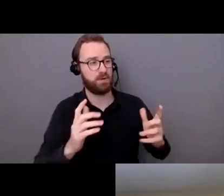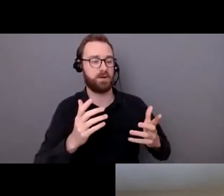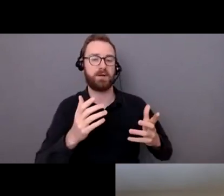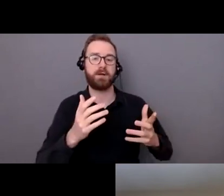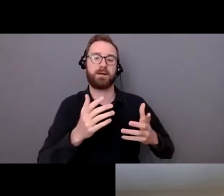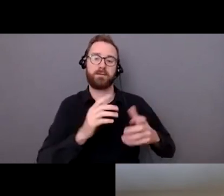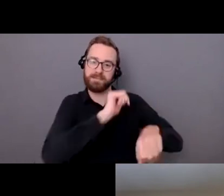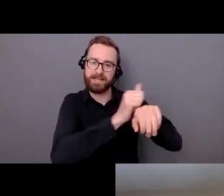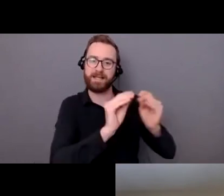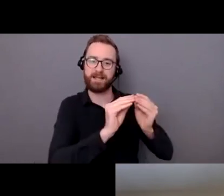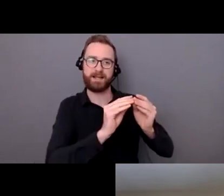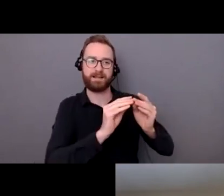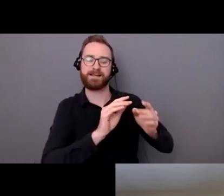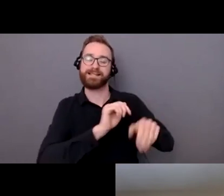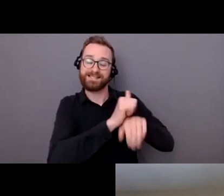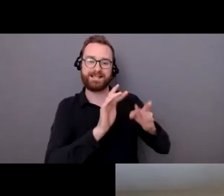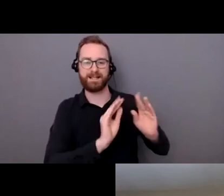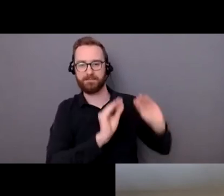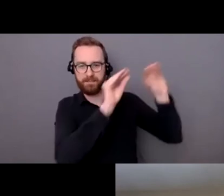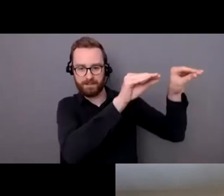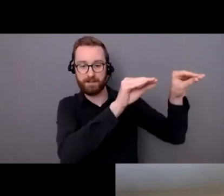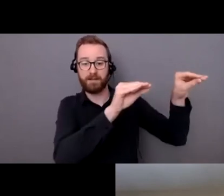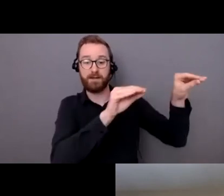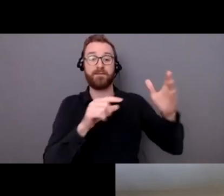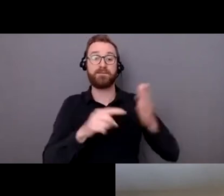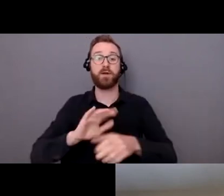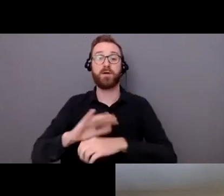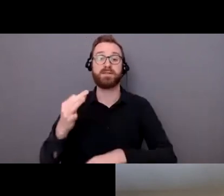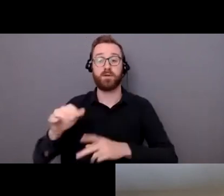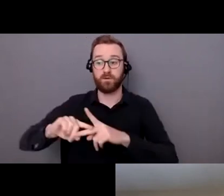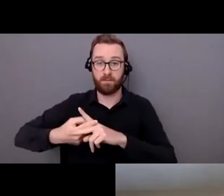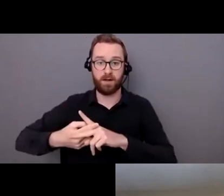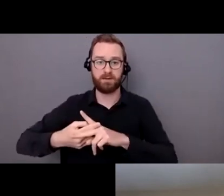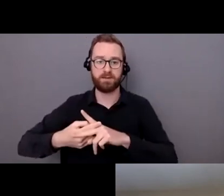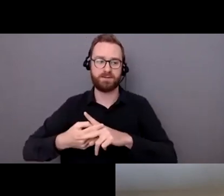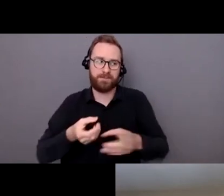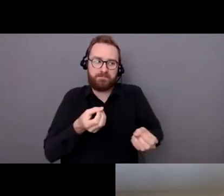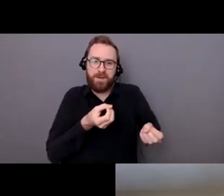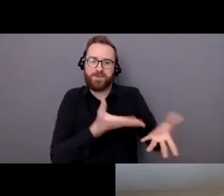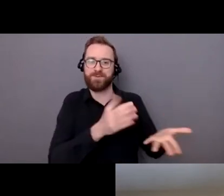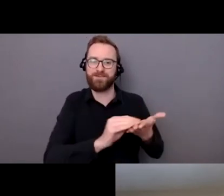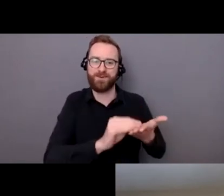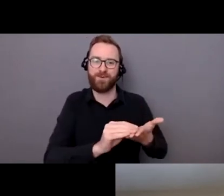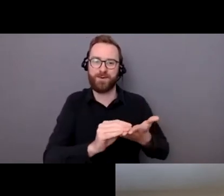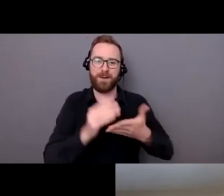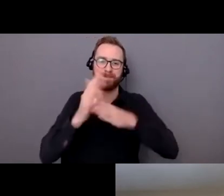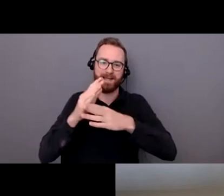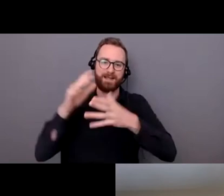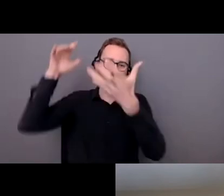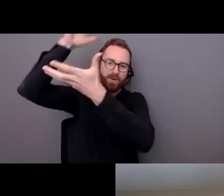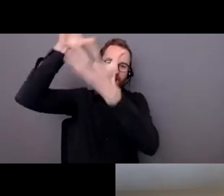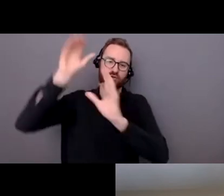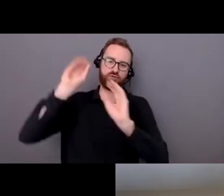est arrivée, on n'avait plus nécessairement besoin d'espace de bureau, compte tenu qu'on avait déjà une plateforme en ligne pour faire les plans d'intervention